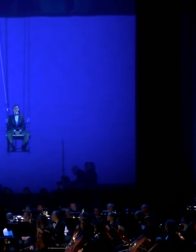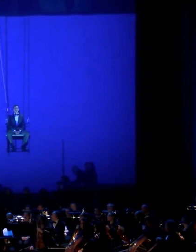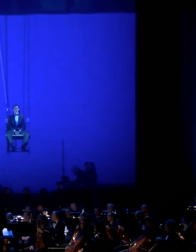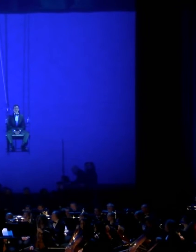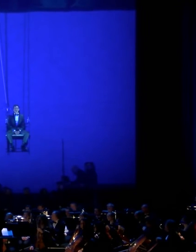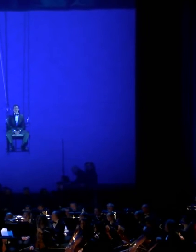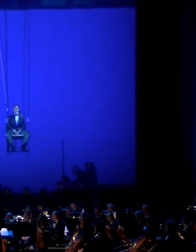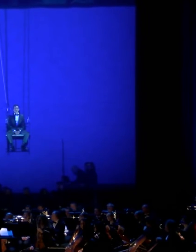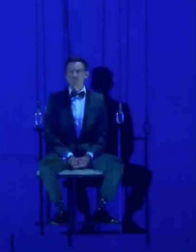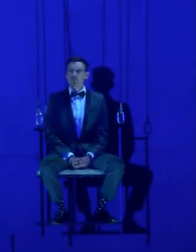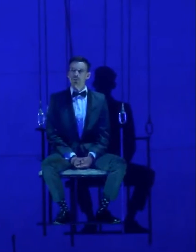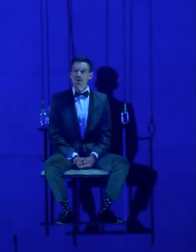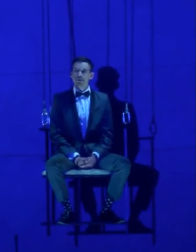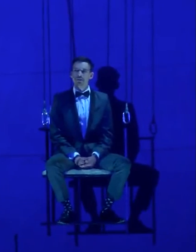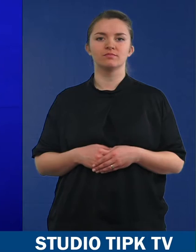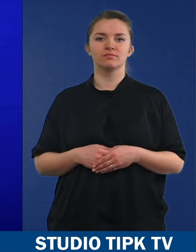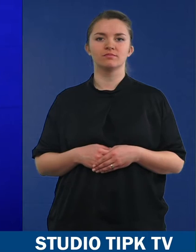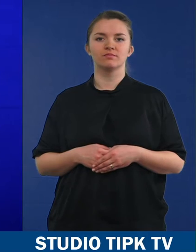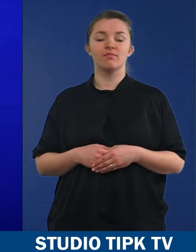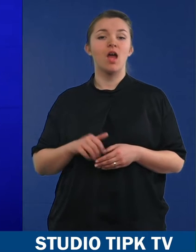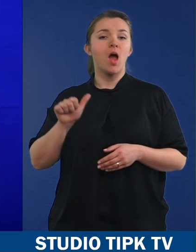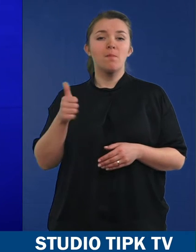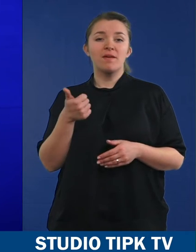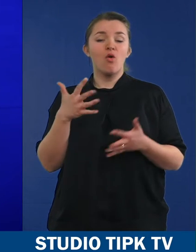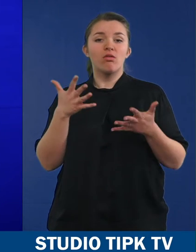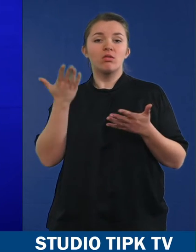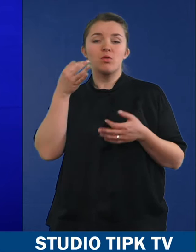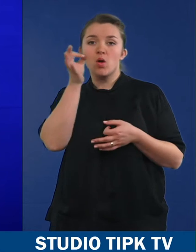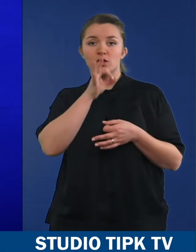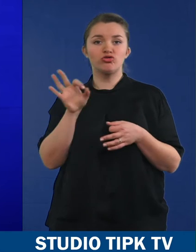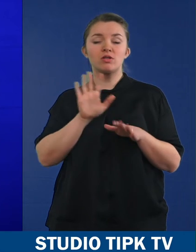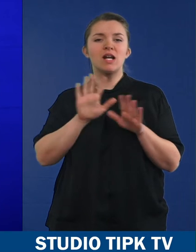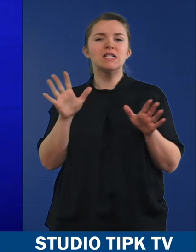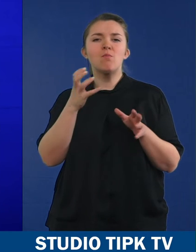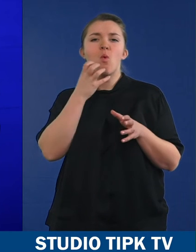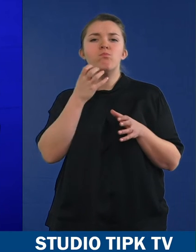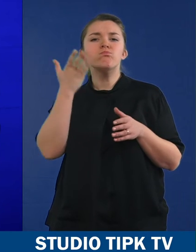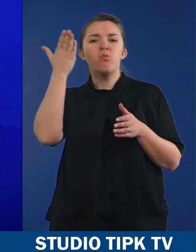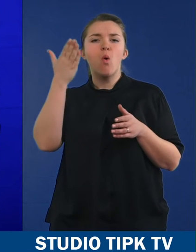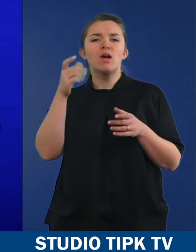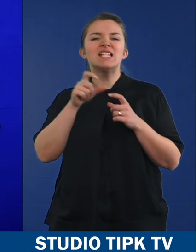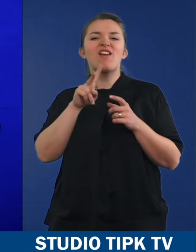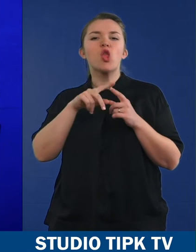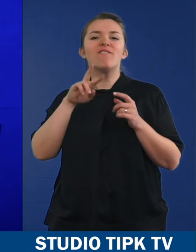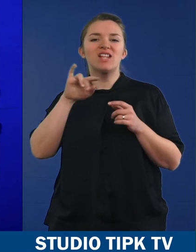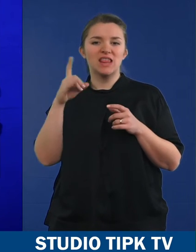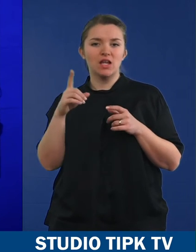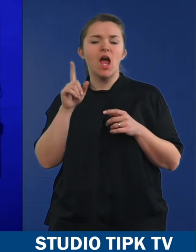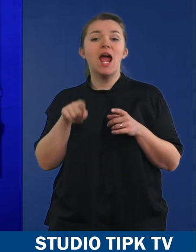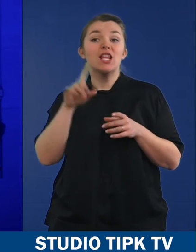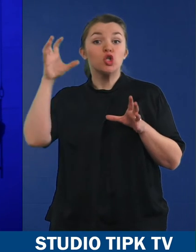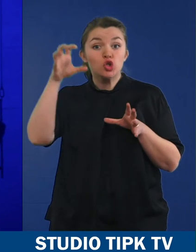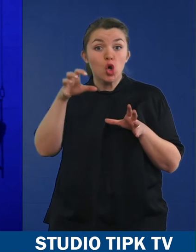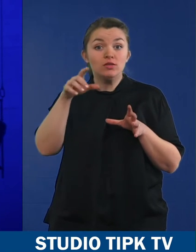Sprva ni bilo ničesar. Le Bog svetovit. In sonce.